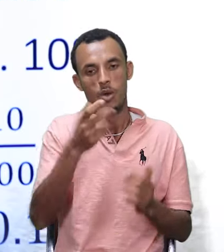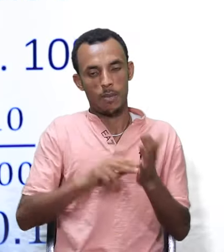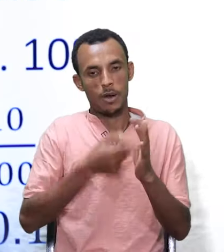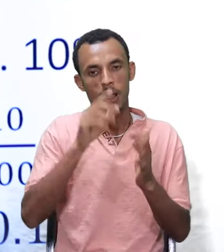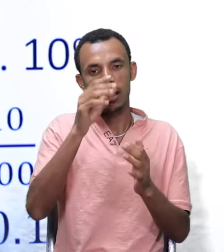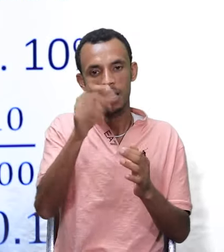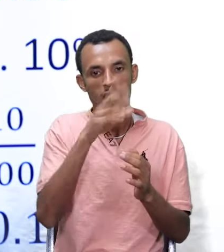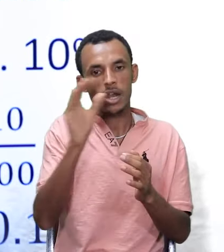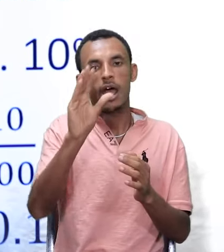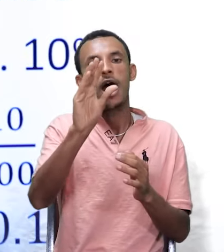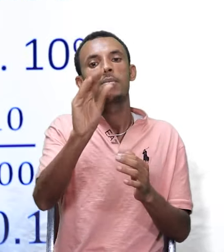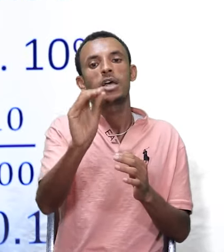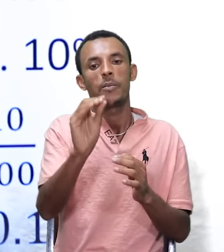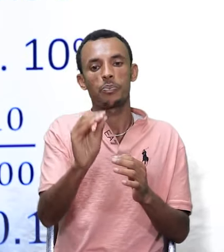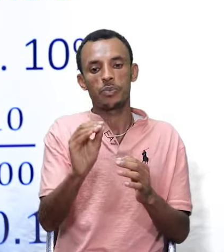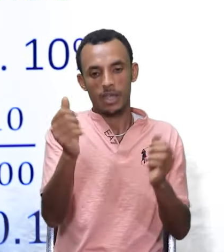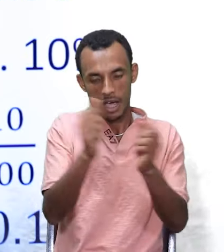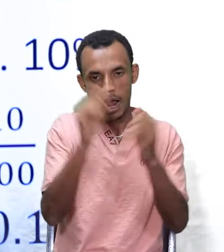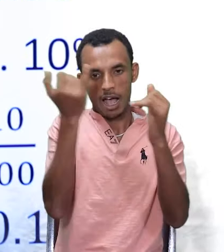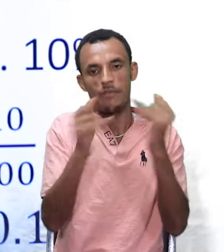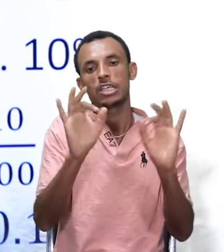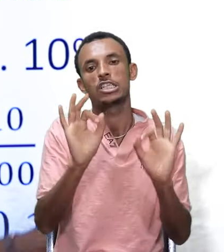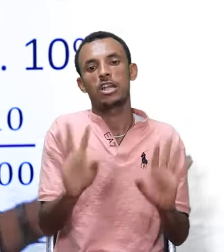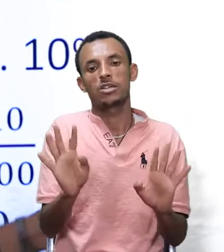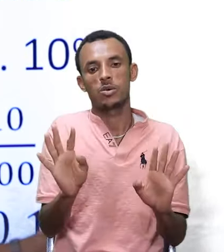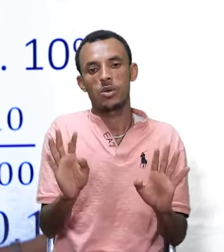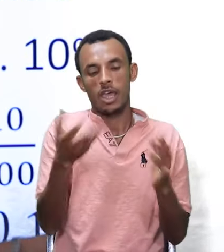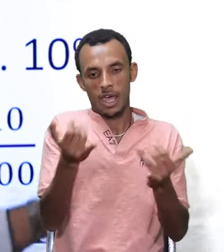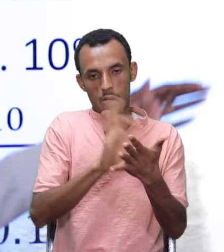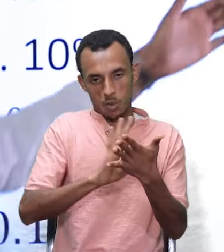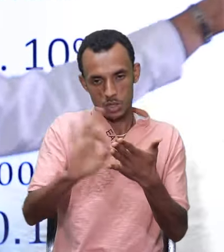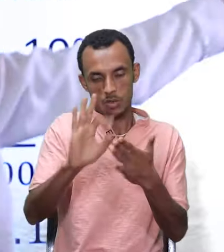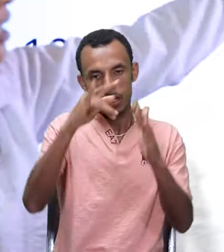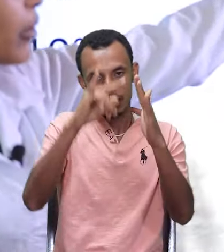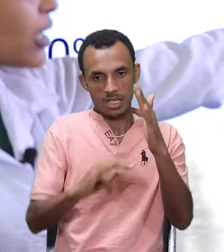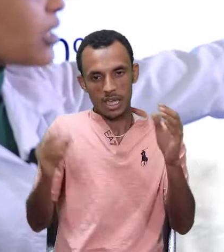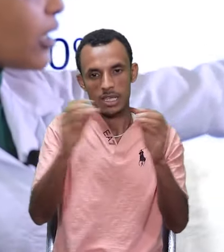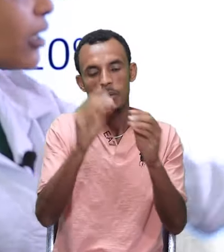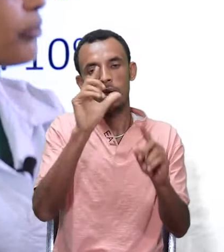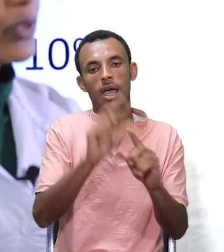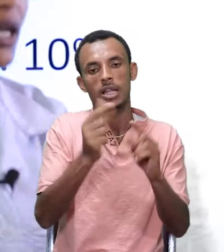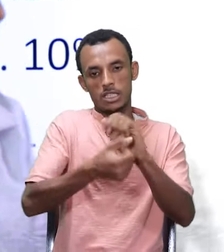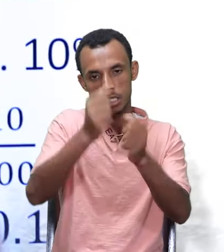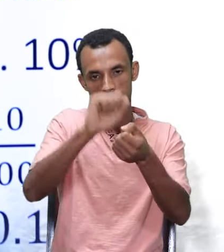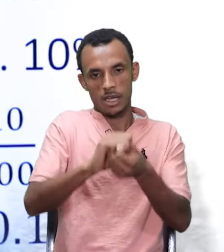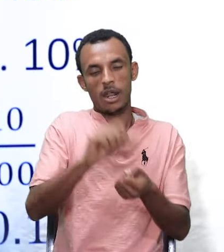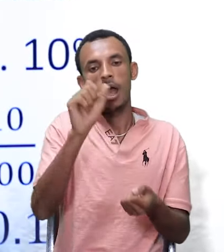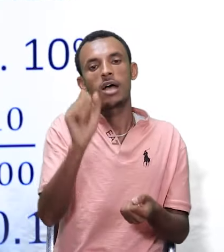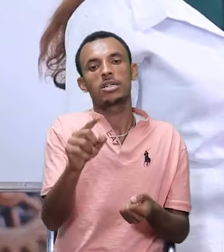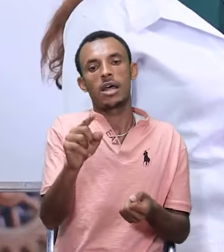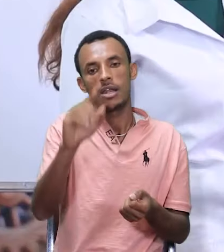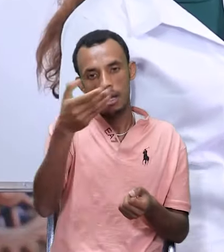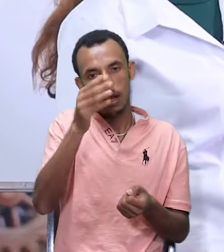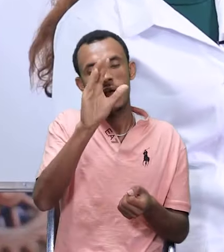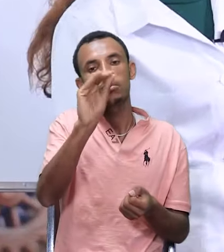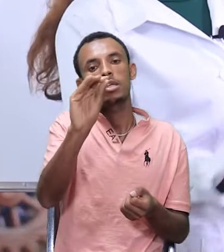እና 50 ምንም ከዚህ በኋላ የጋራ አካፋይ ስለሌላቸው ይሄ ቁጥር ወደ ዝቅተኛ ሂሳባዊ ቃል ሲቀየር 11